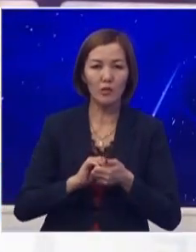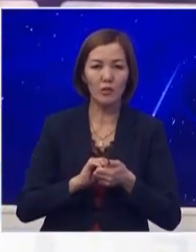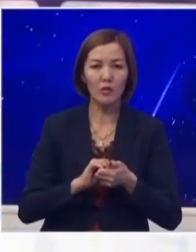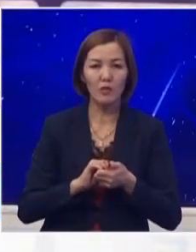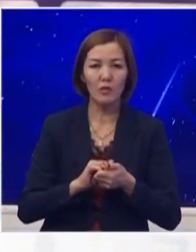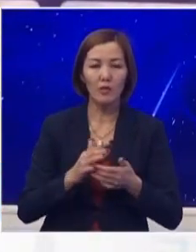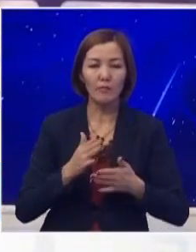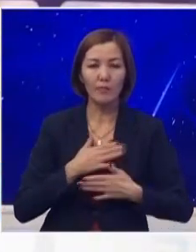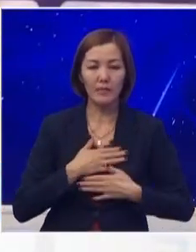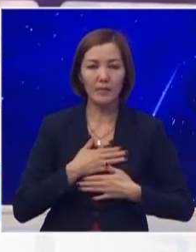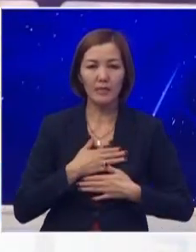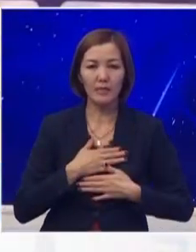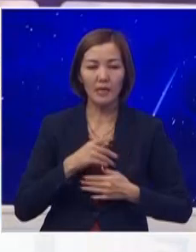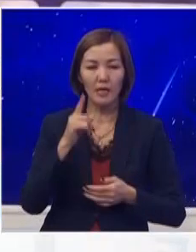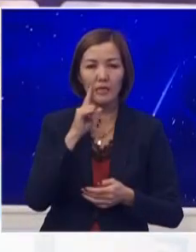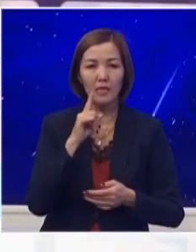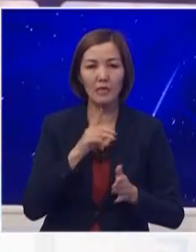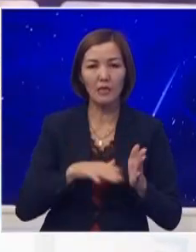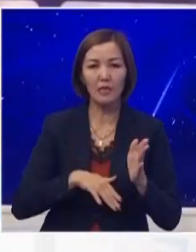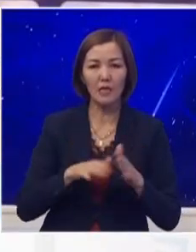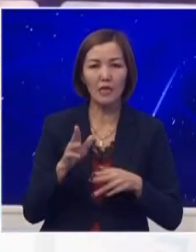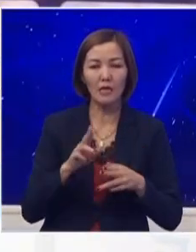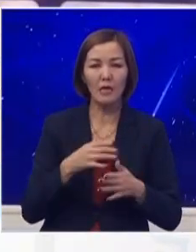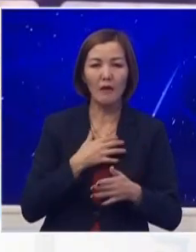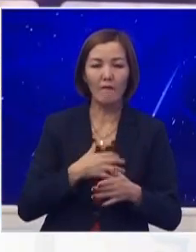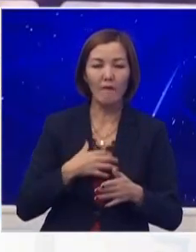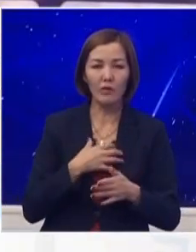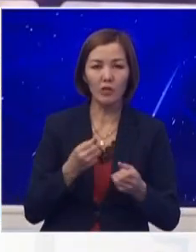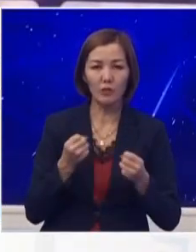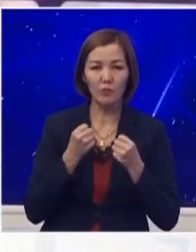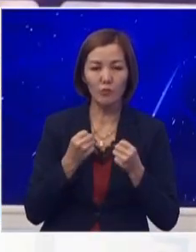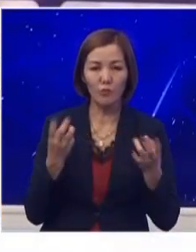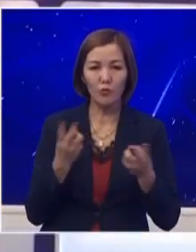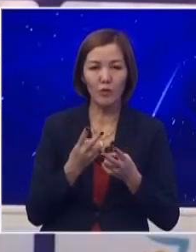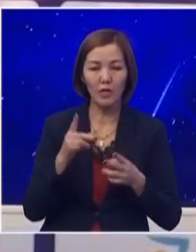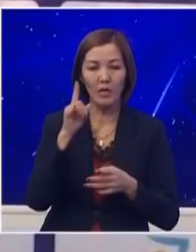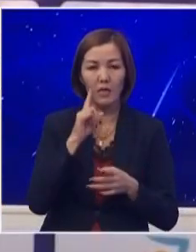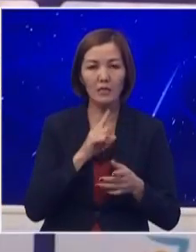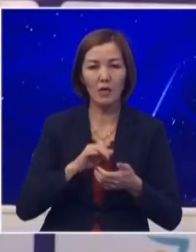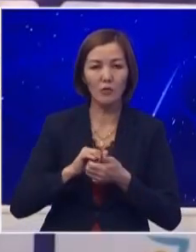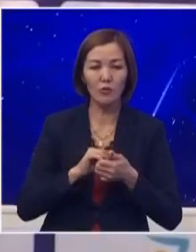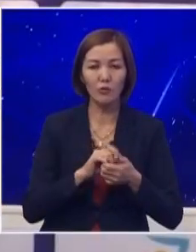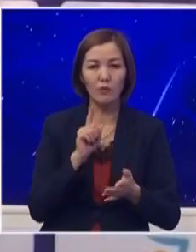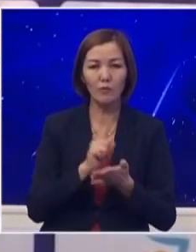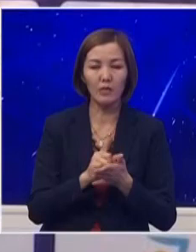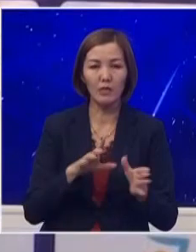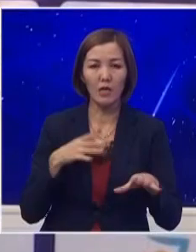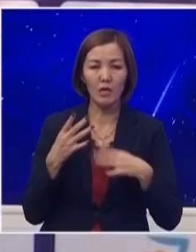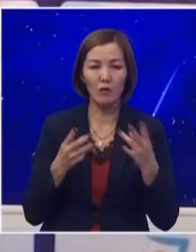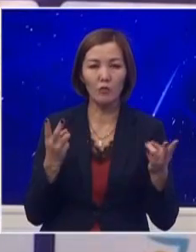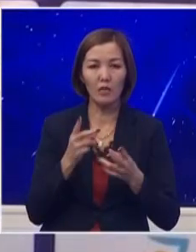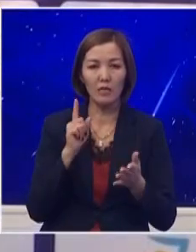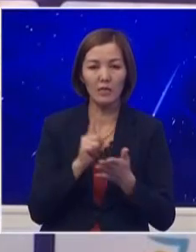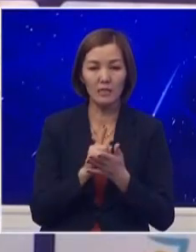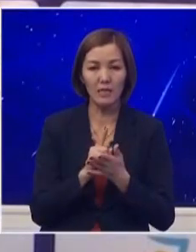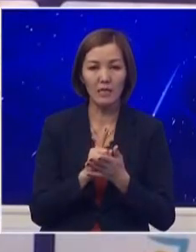күресі біздің ұлттық брендіміз болу керек. Әрбір қазақтың баласы осы қазақ күресімен міндетті түрде айналысу тиіс деп ойлаймын. Мысалға алып